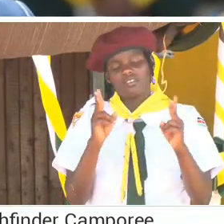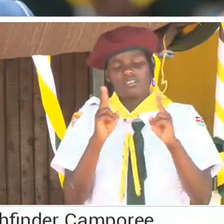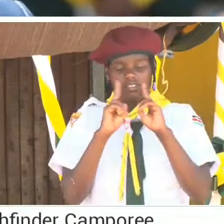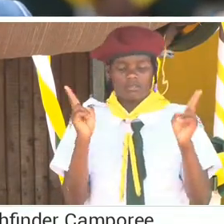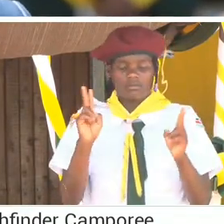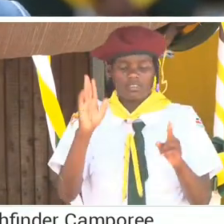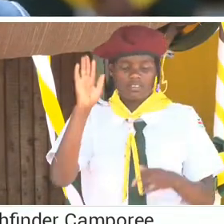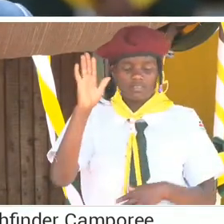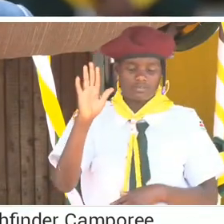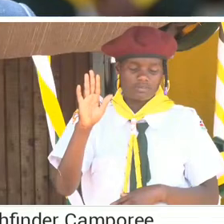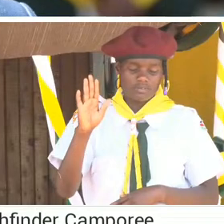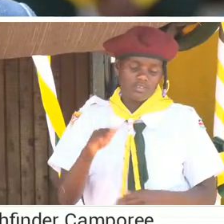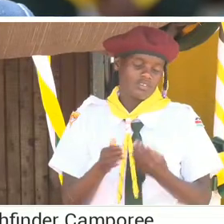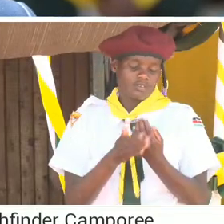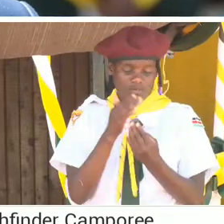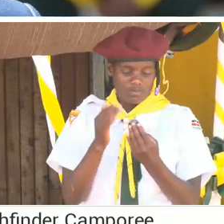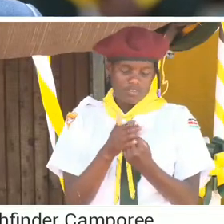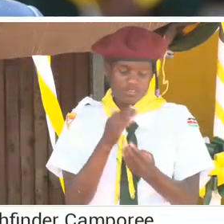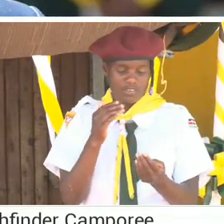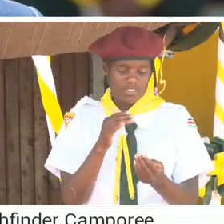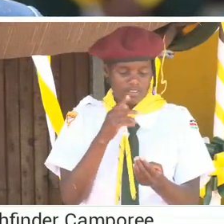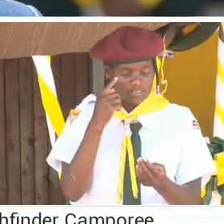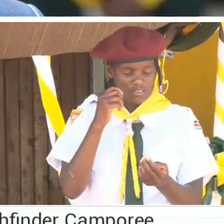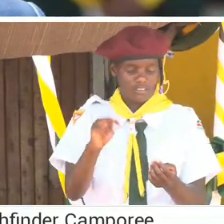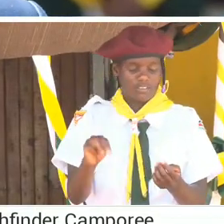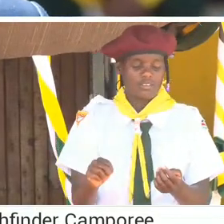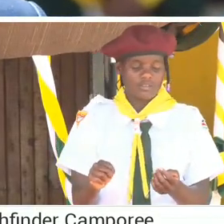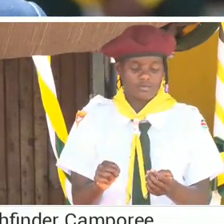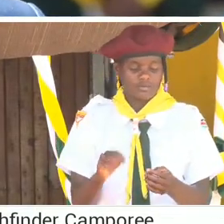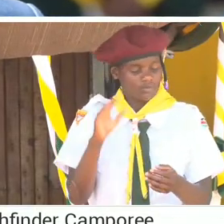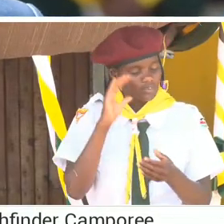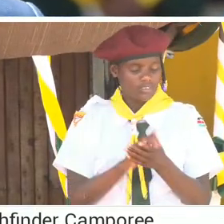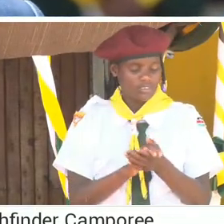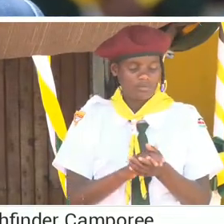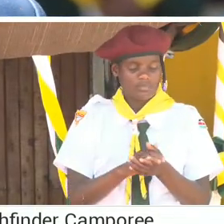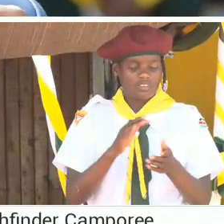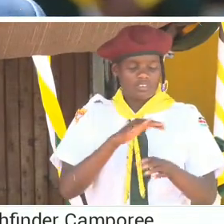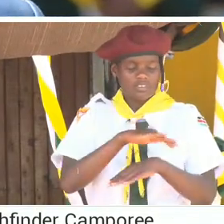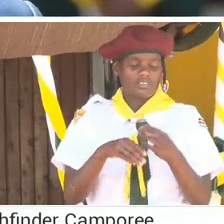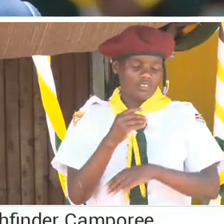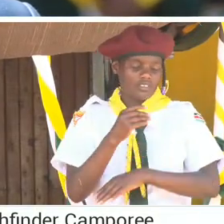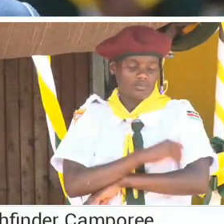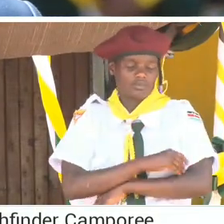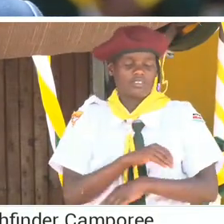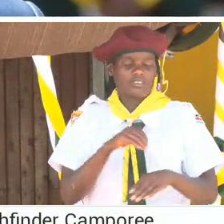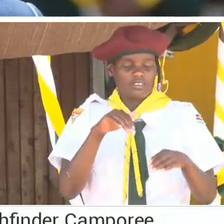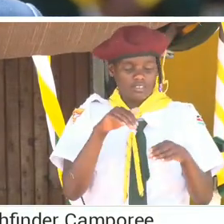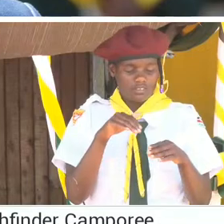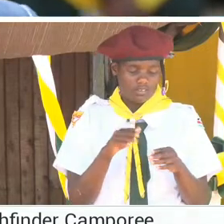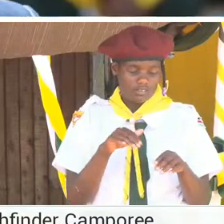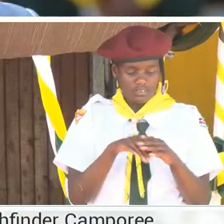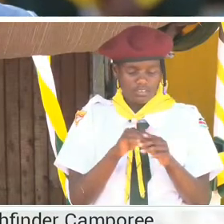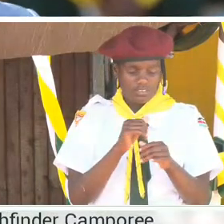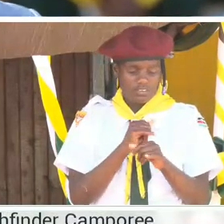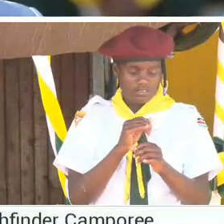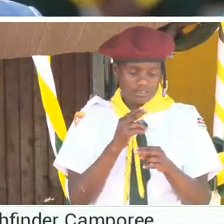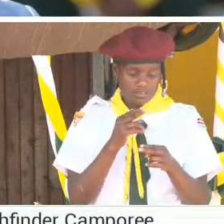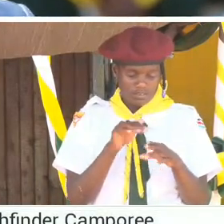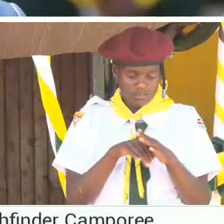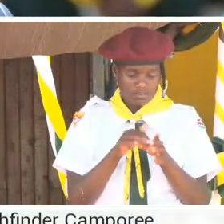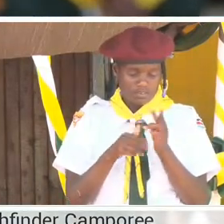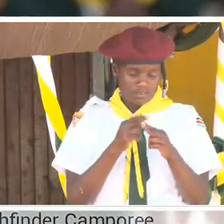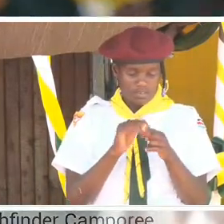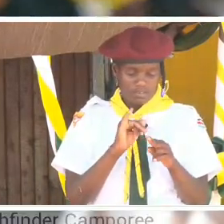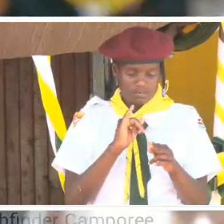wetu watunze, walinde siku zote katika jina safi ya Yesu Kristo ambaye ni mkombozi